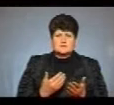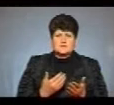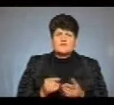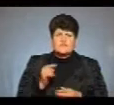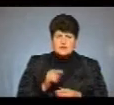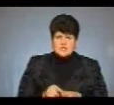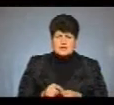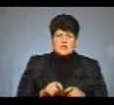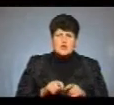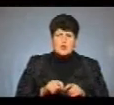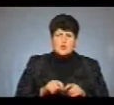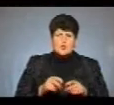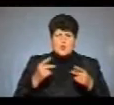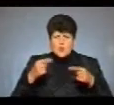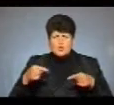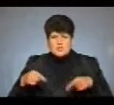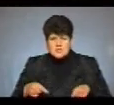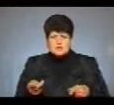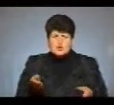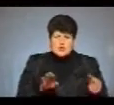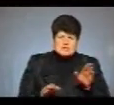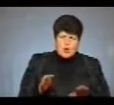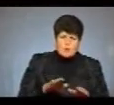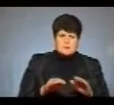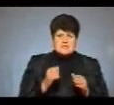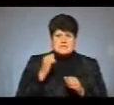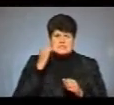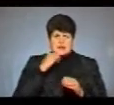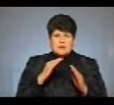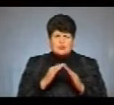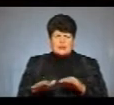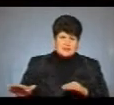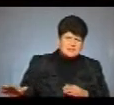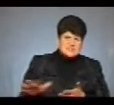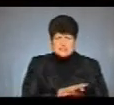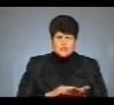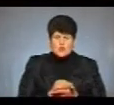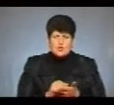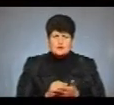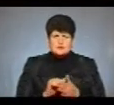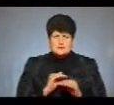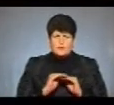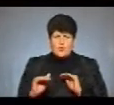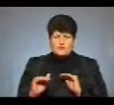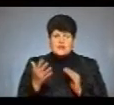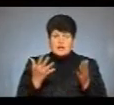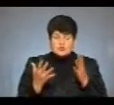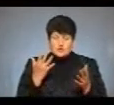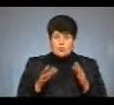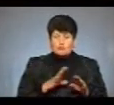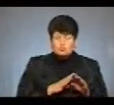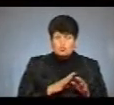ті руїни, які зносилися, які просто закопувалися, старі будинки зносились під фундамент, тобто якщо десь